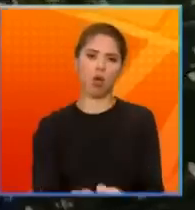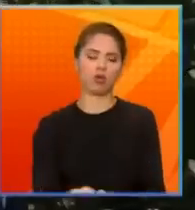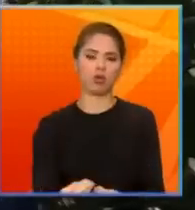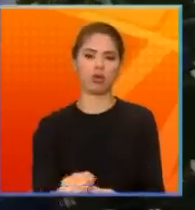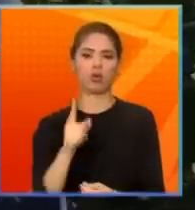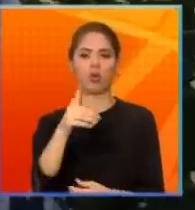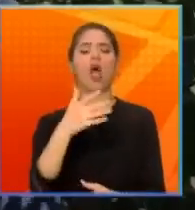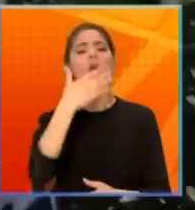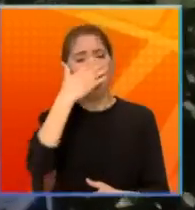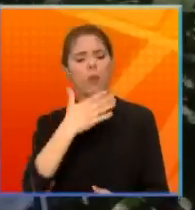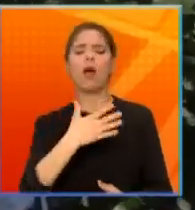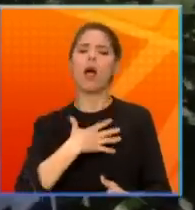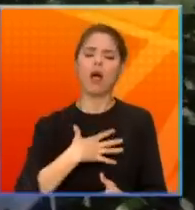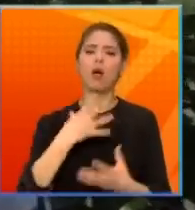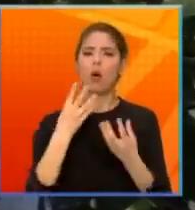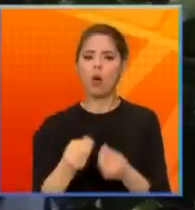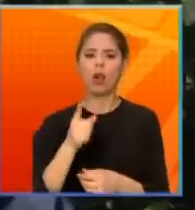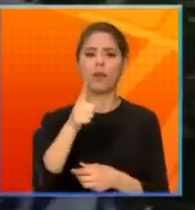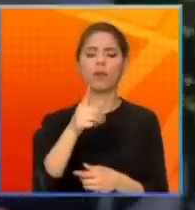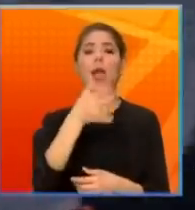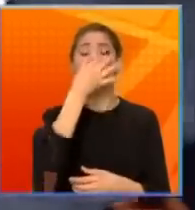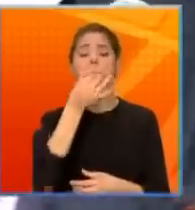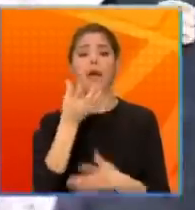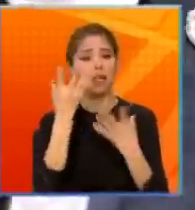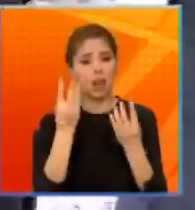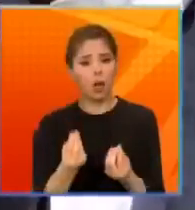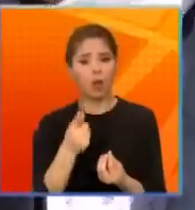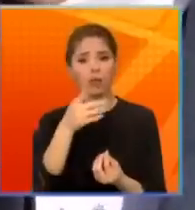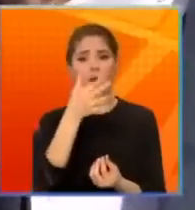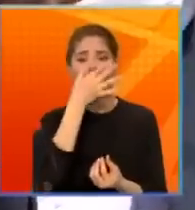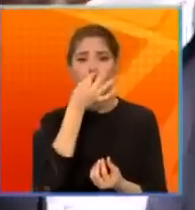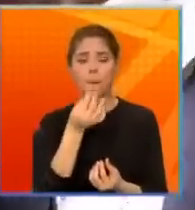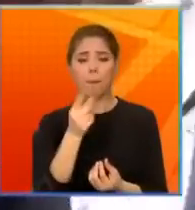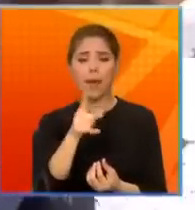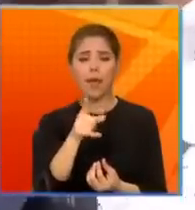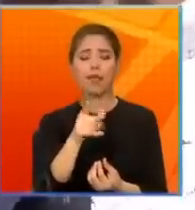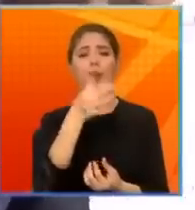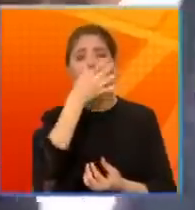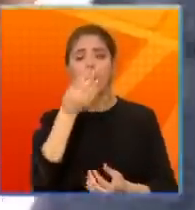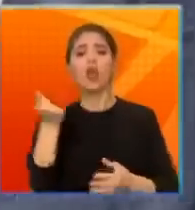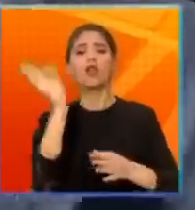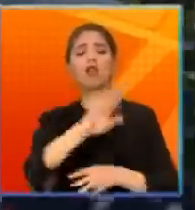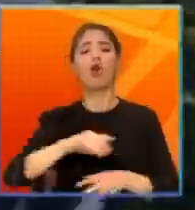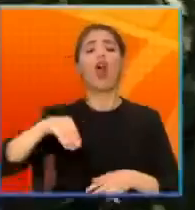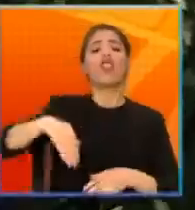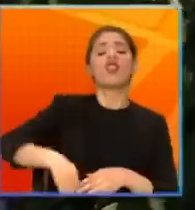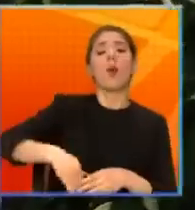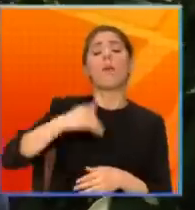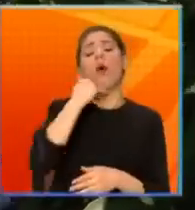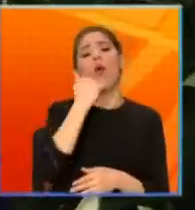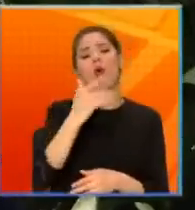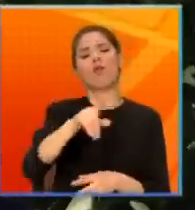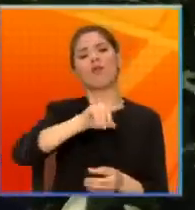olsun. Öksürebilirim, aksırabilirim. Bir mendilim olabilir. Burun sekresyonunu buna sildiğim zaman bunu cebime koyamam.